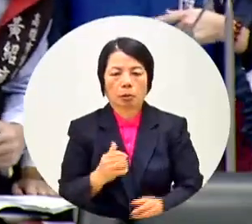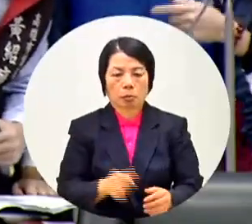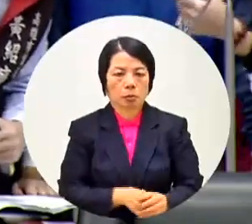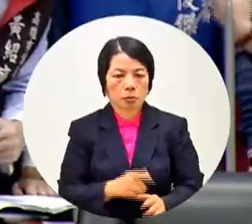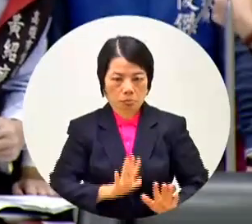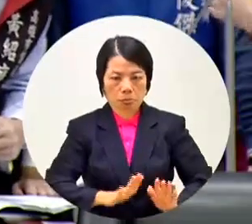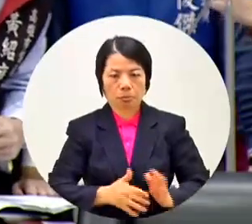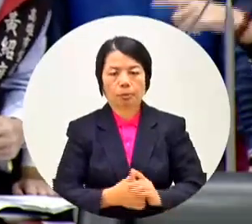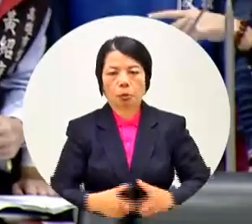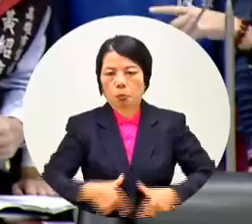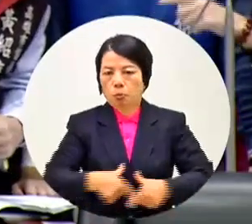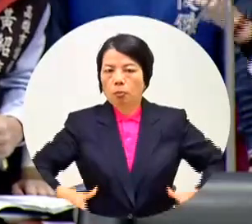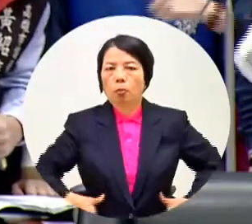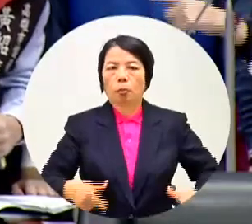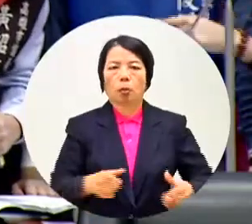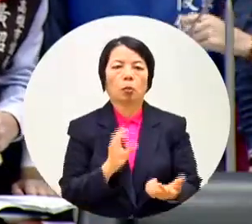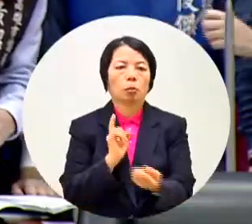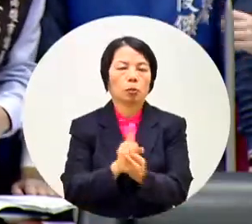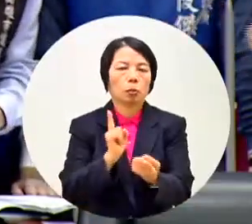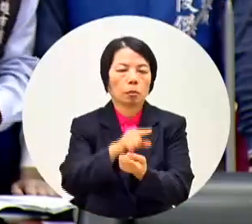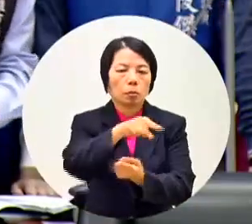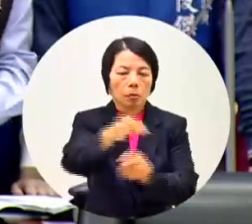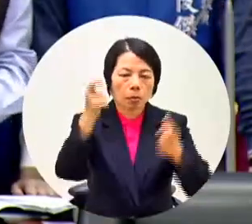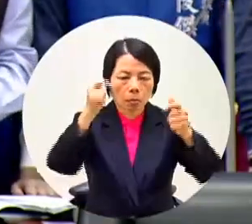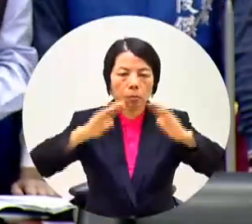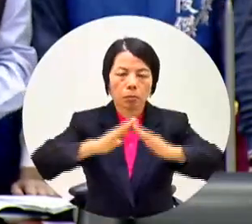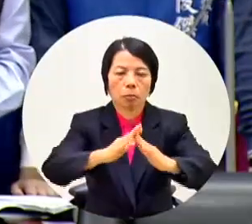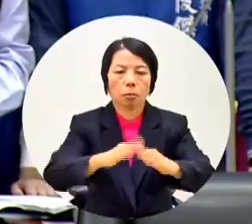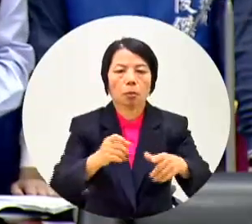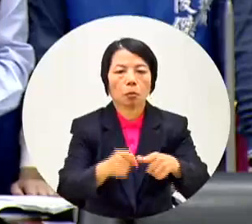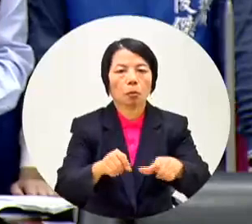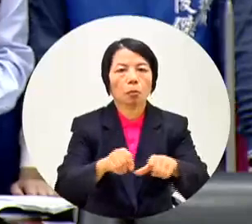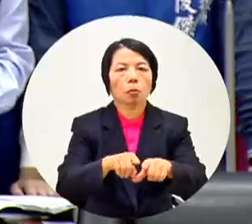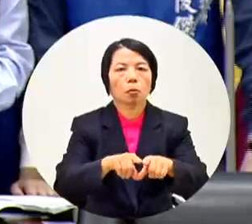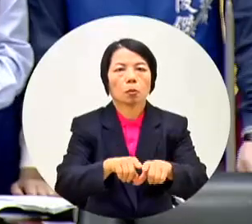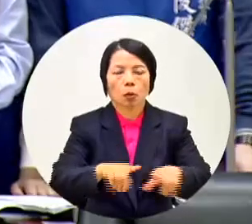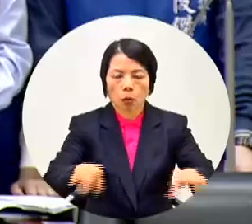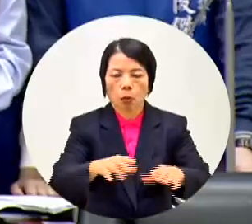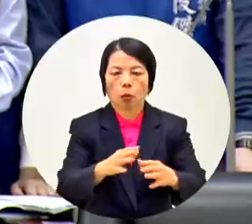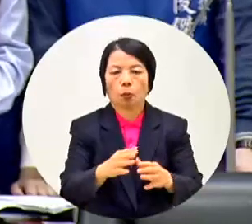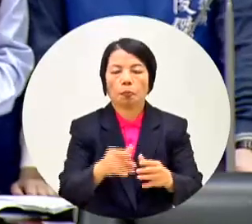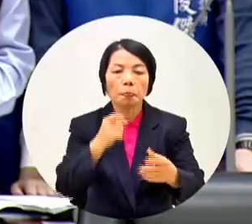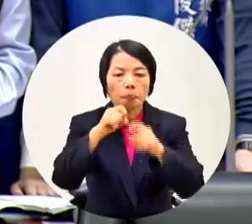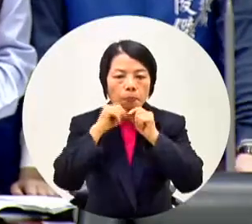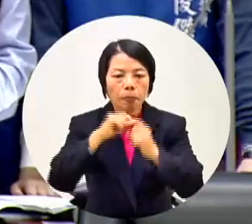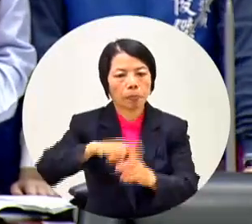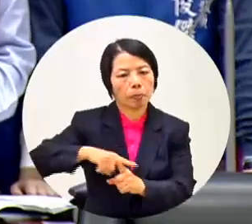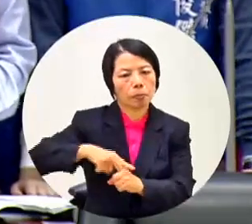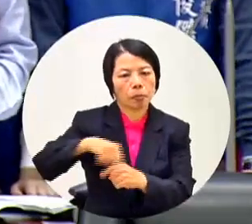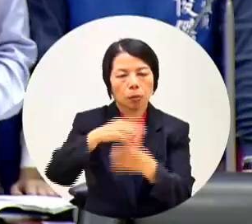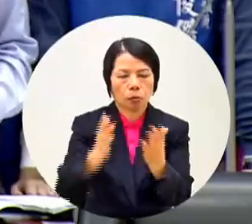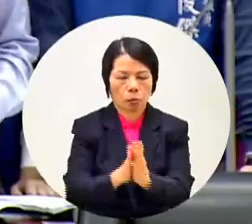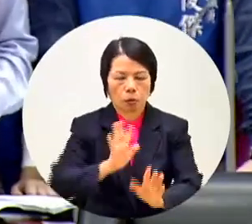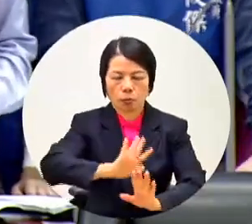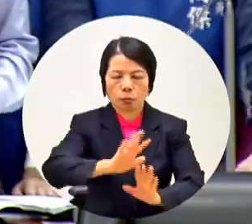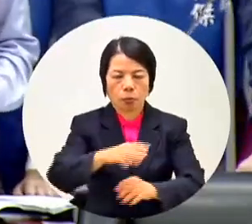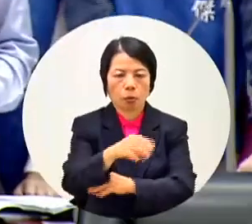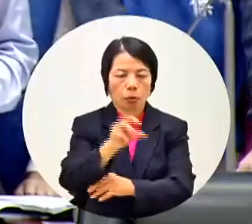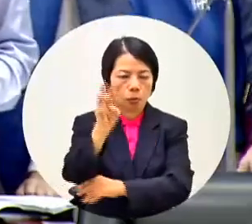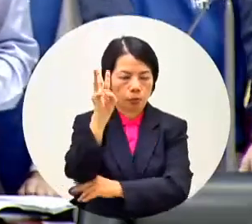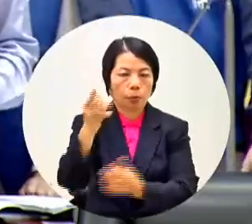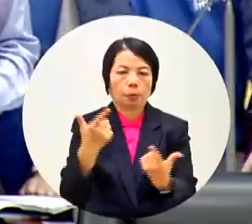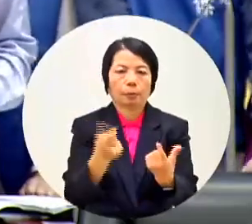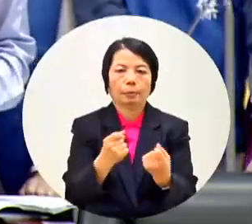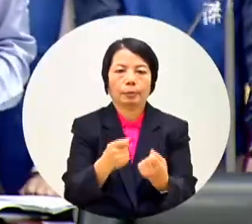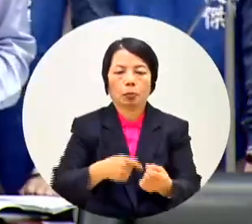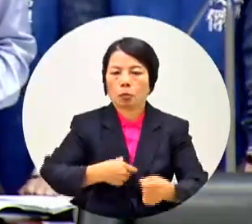共品质做一个大刀阔斧改善的这样的一个宣示，这个本席予以肯定。但是我们看到什